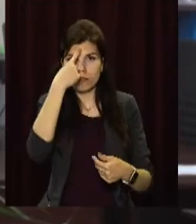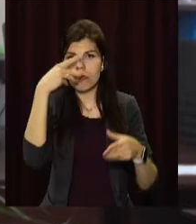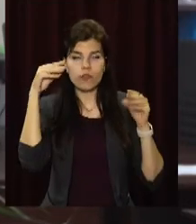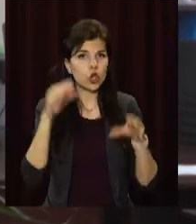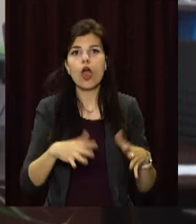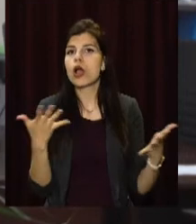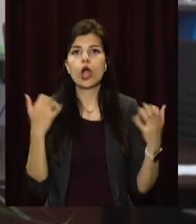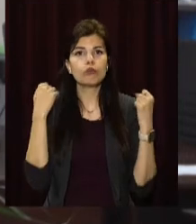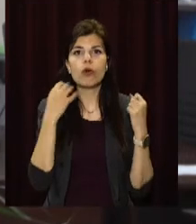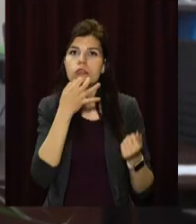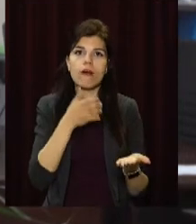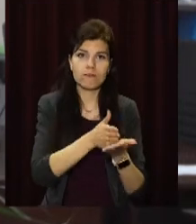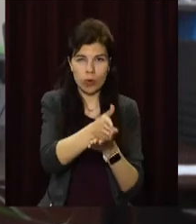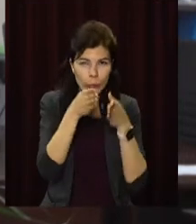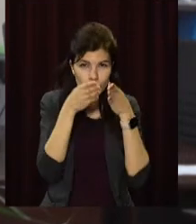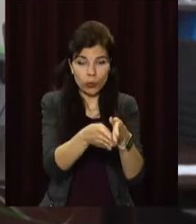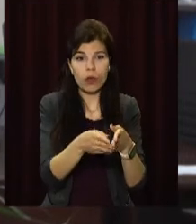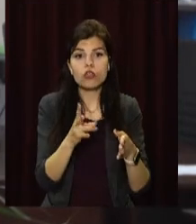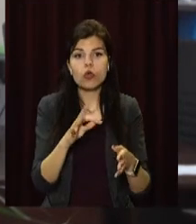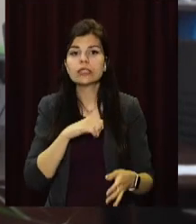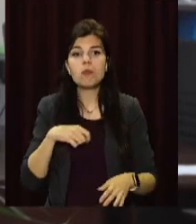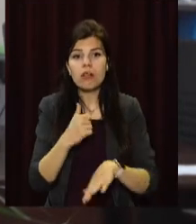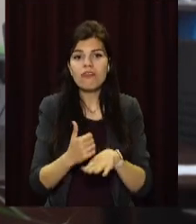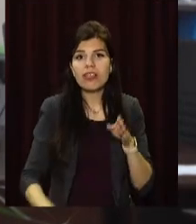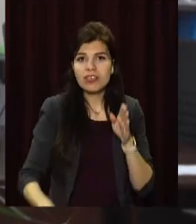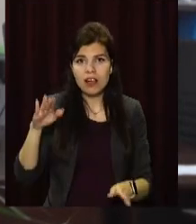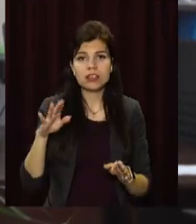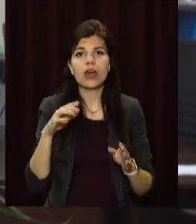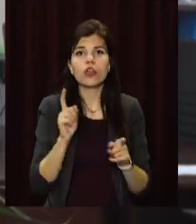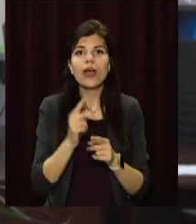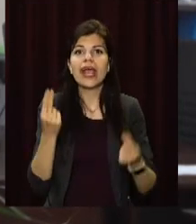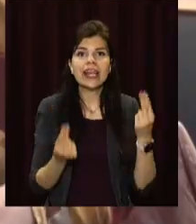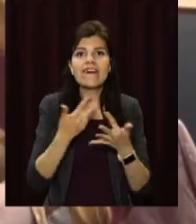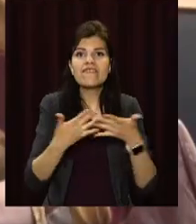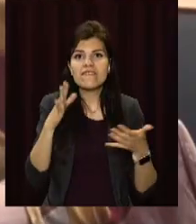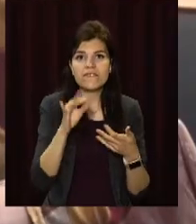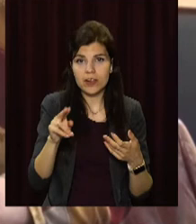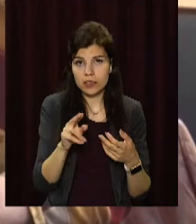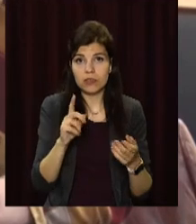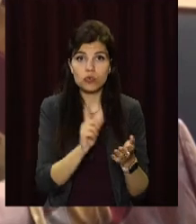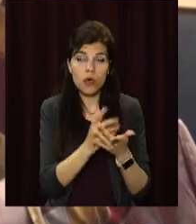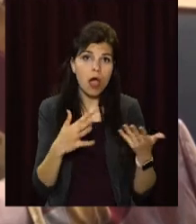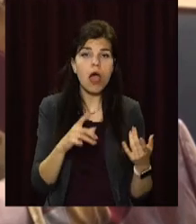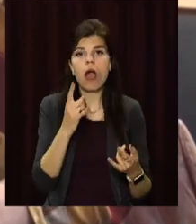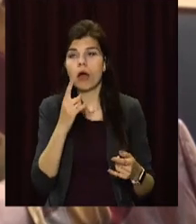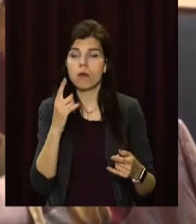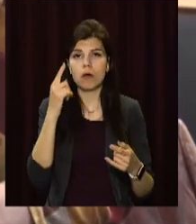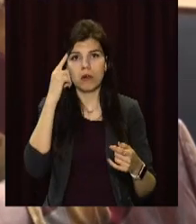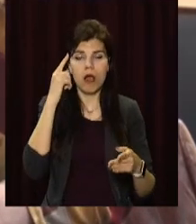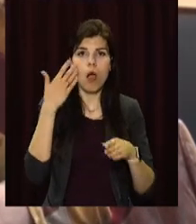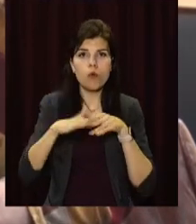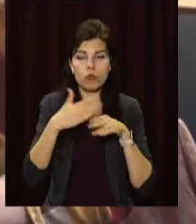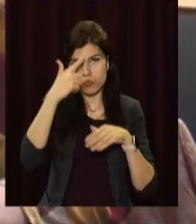ему идти, что ему нравится. Но самое главное в детстве – это должны быть игровые виды спорта. Обговорювали на форумі медичне